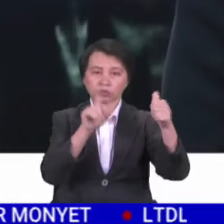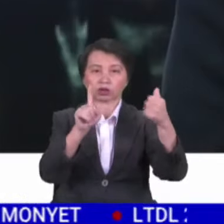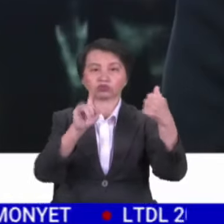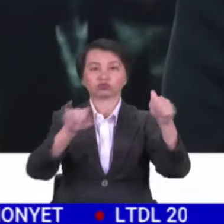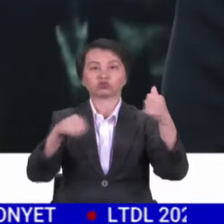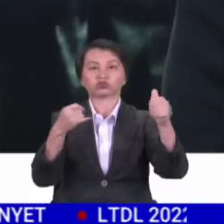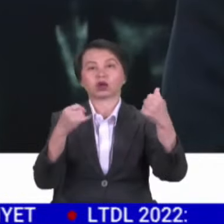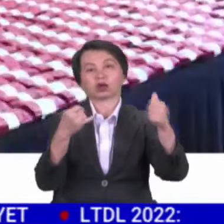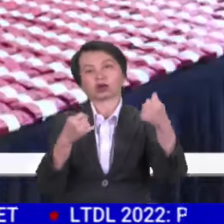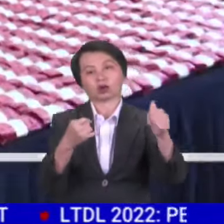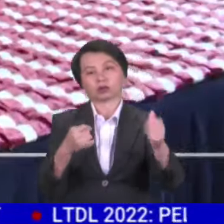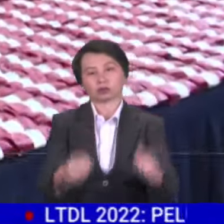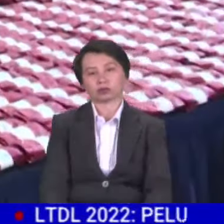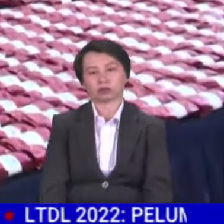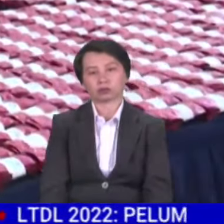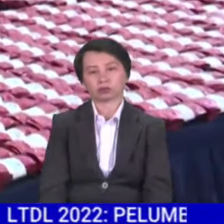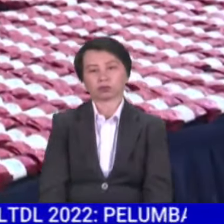10.1 juta.